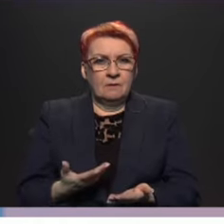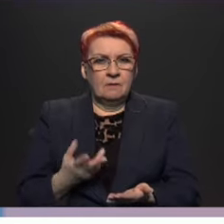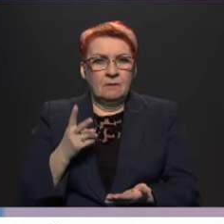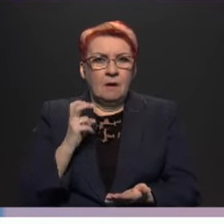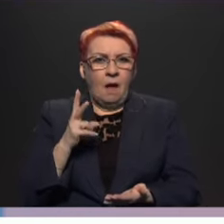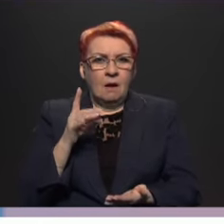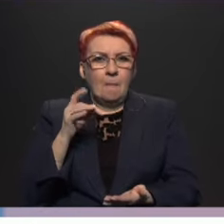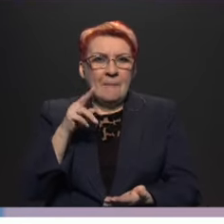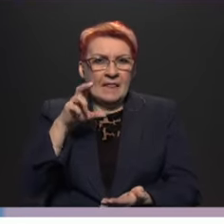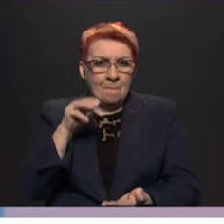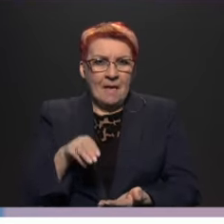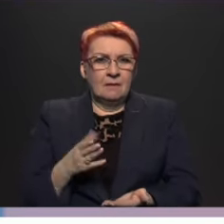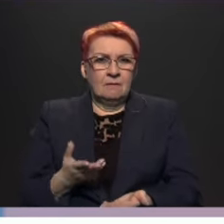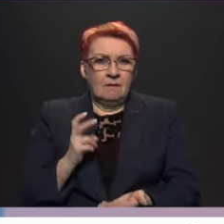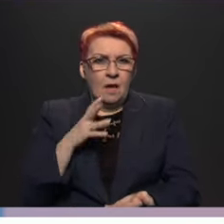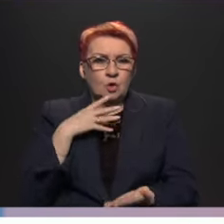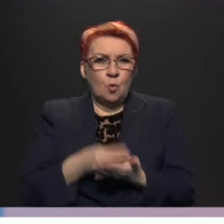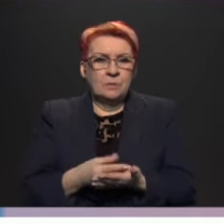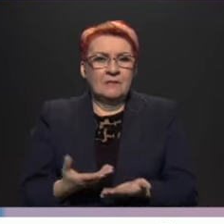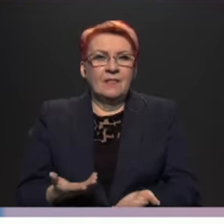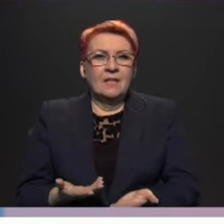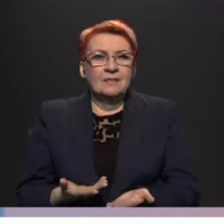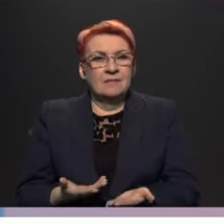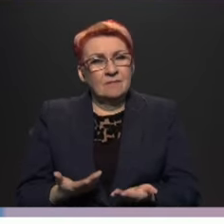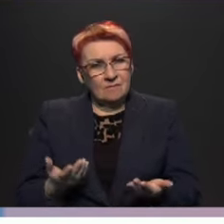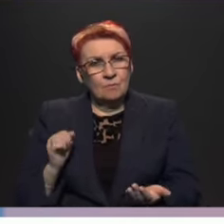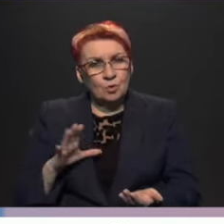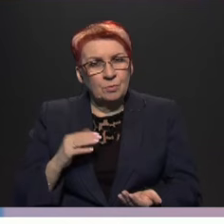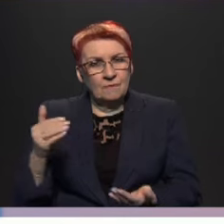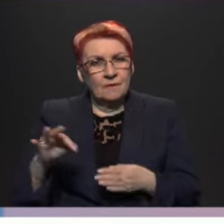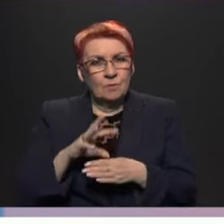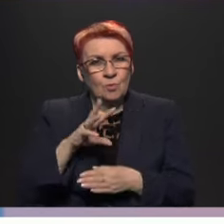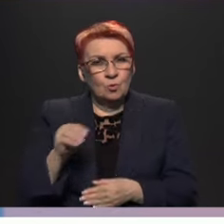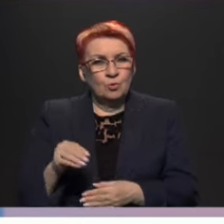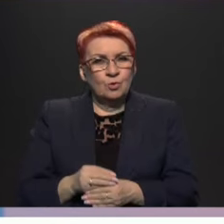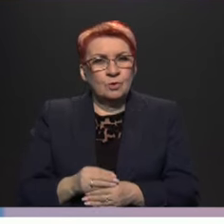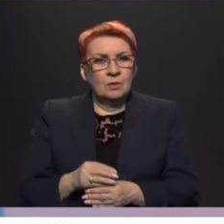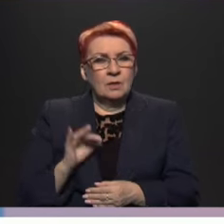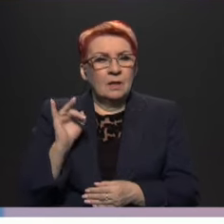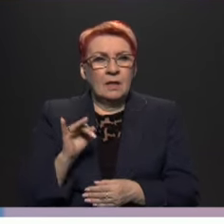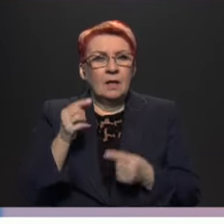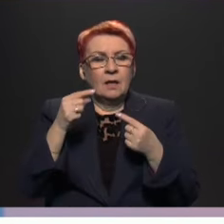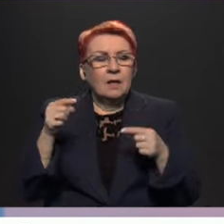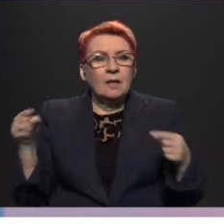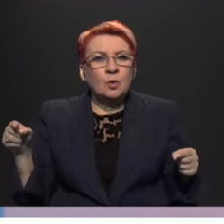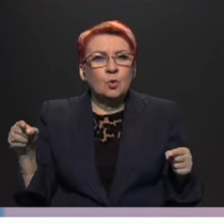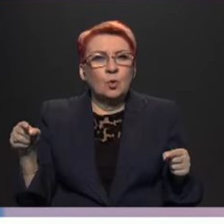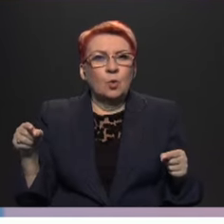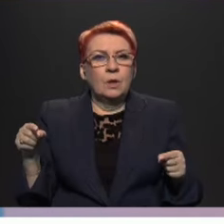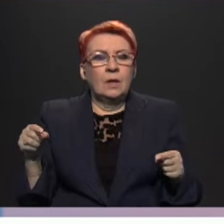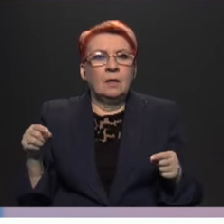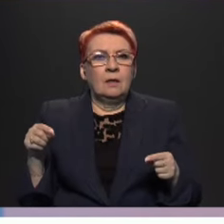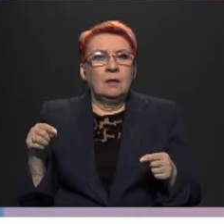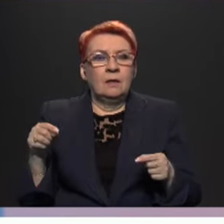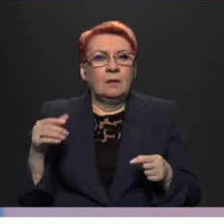да, свою собственность, да. И не мыслит никаких иных